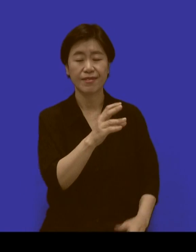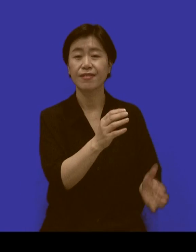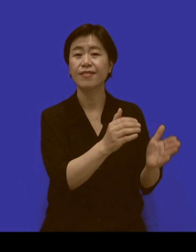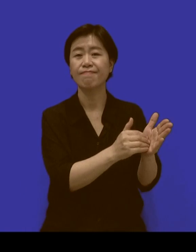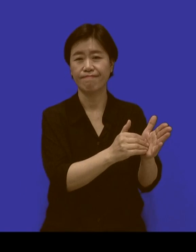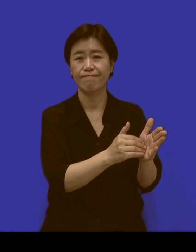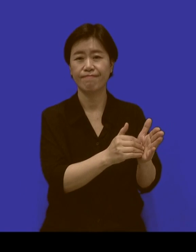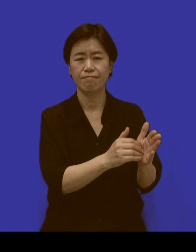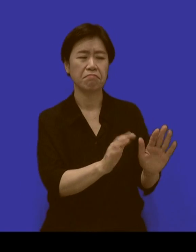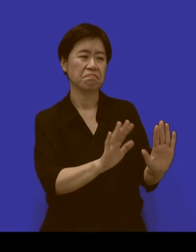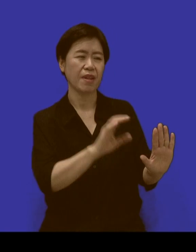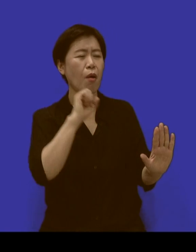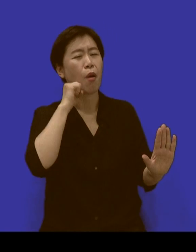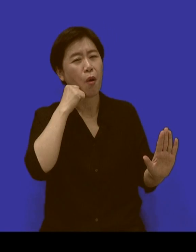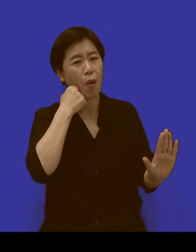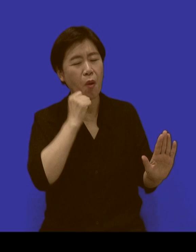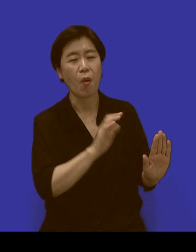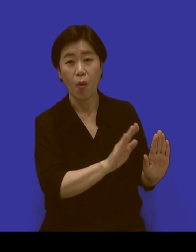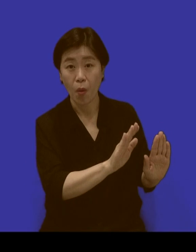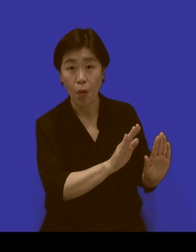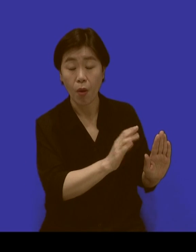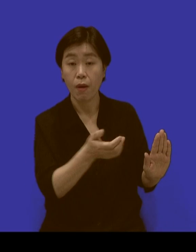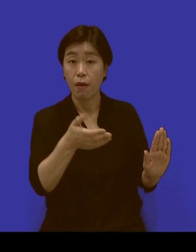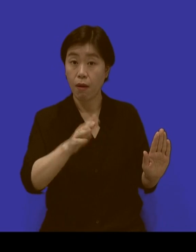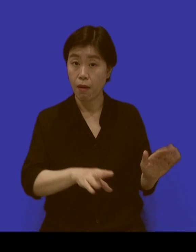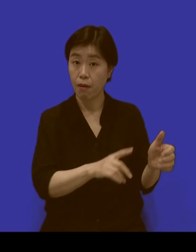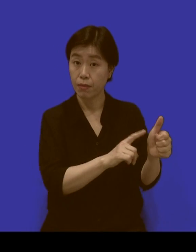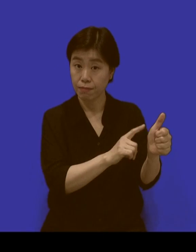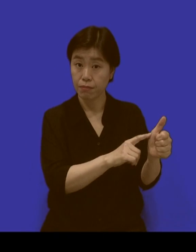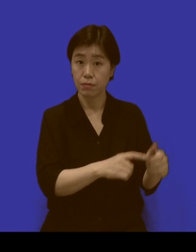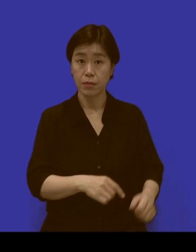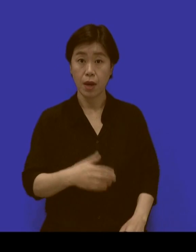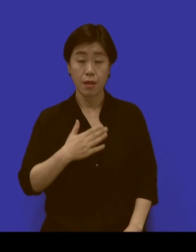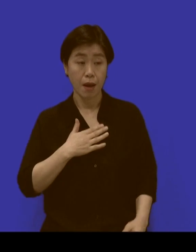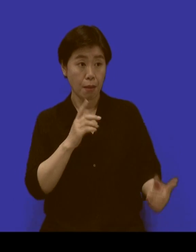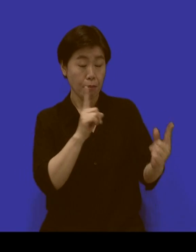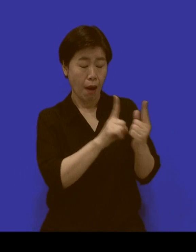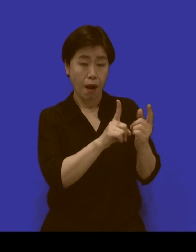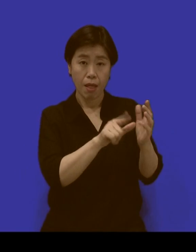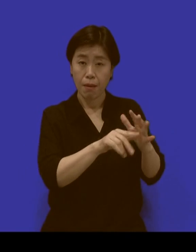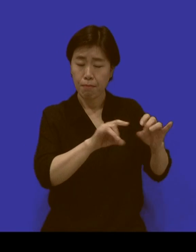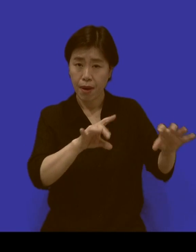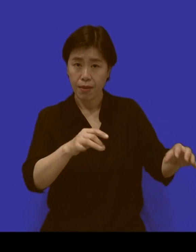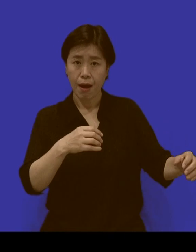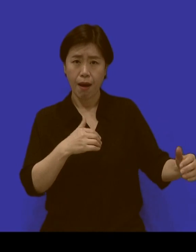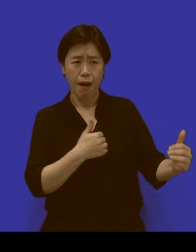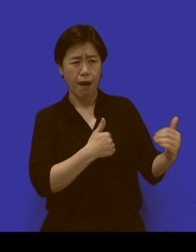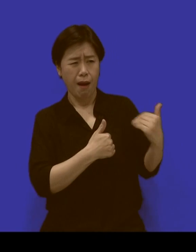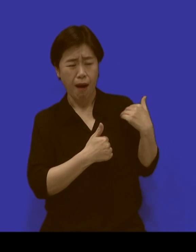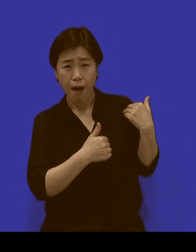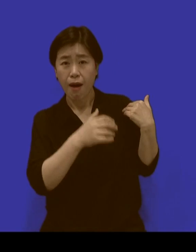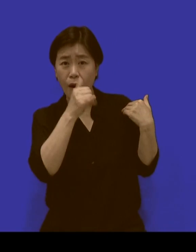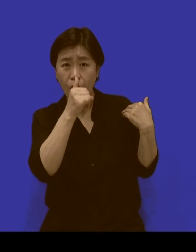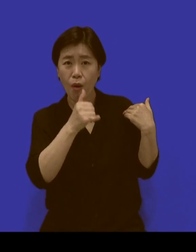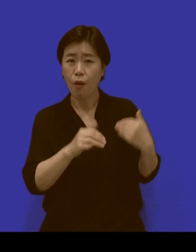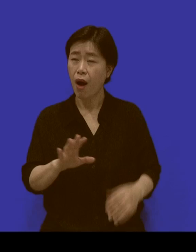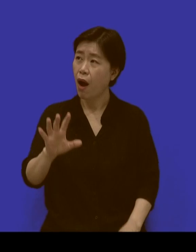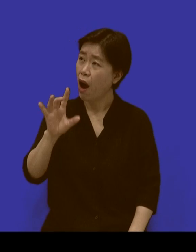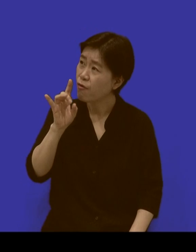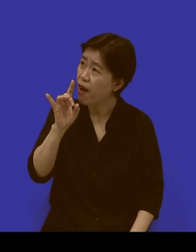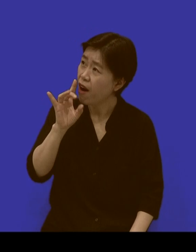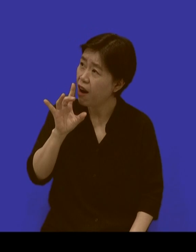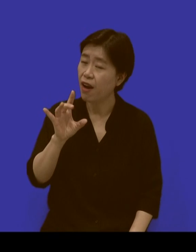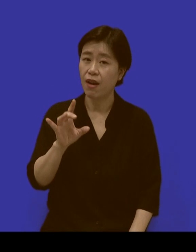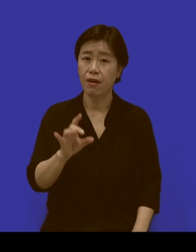당연히 저도 어렵습니다 했는데 이분이 제가 회진 돌 때마다 예. 계속 여쭤보는 거예요. 안 되겠느냐. 그리고 예.